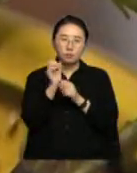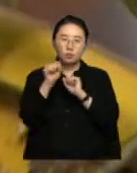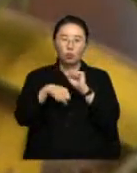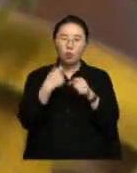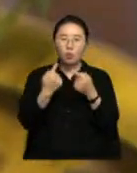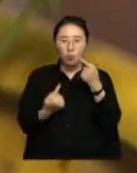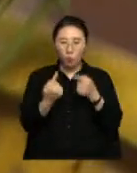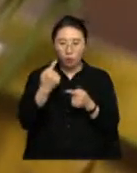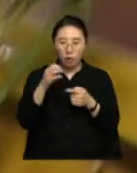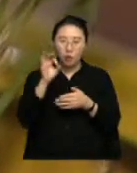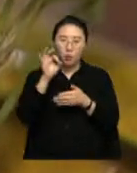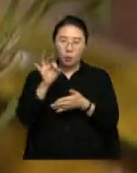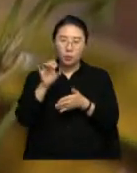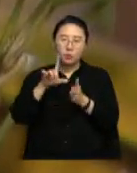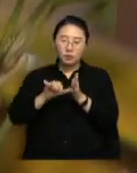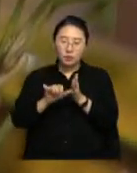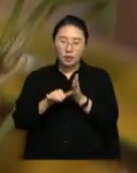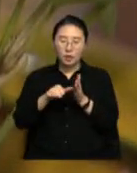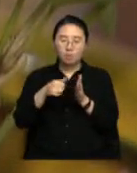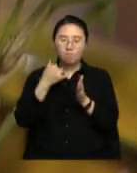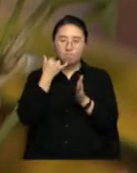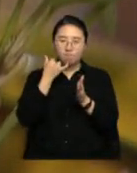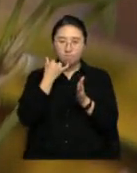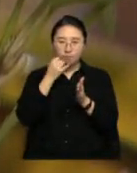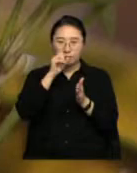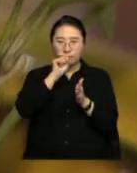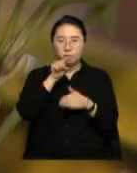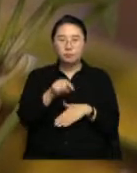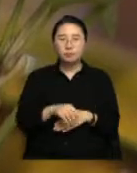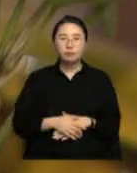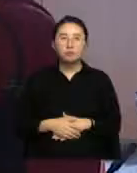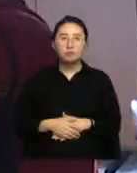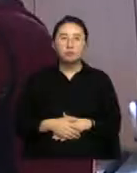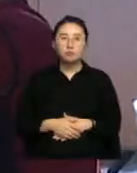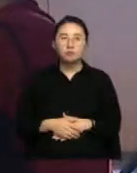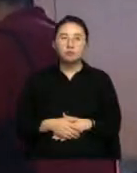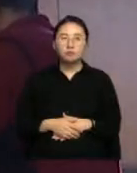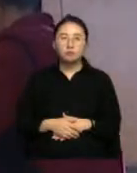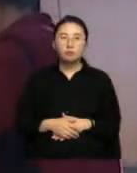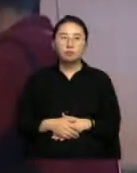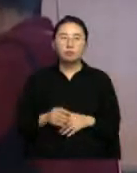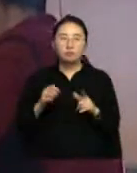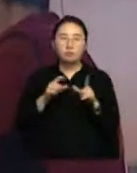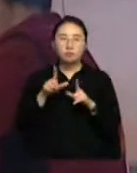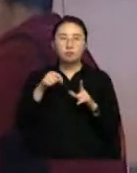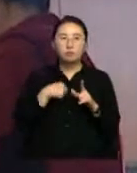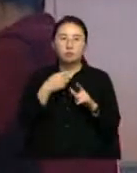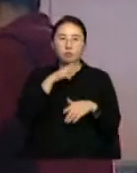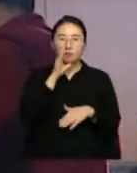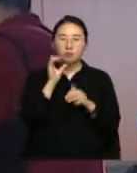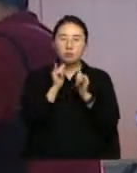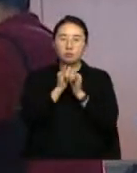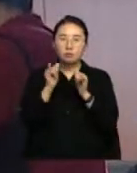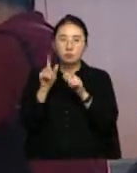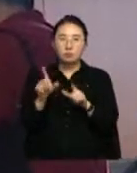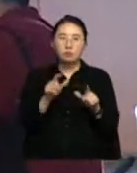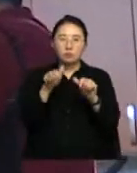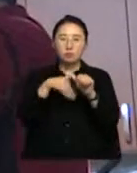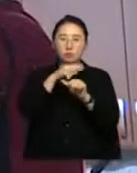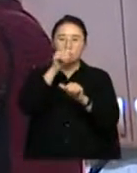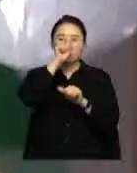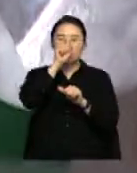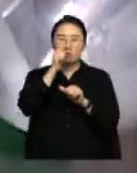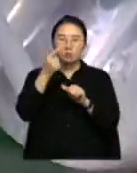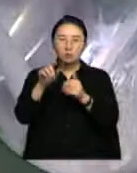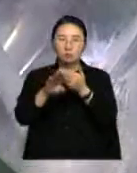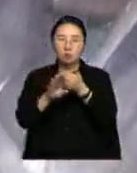반려동물에 비해 비용과 시간이 적게 든다는 장점이 있기 때문입니다. 또한 대부분의 독거노인들이 주거 환경이 좋지